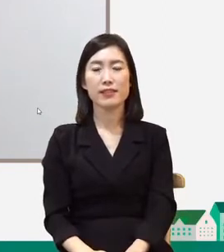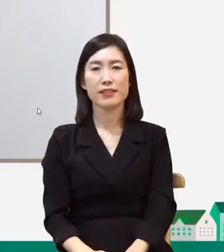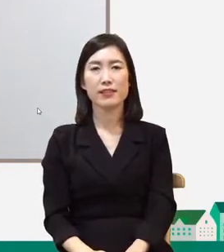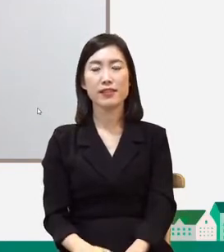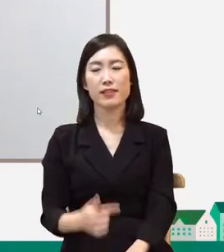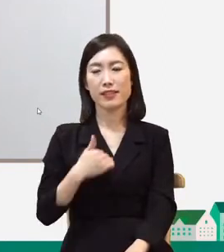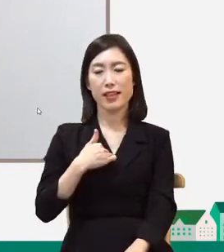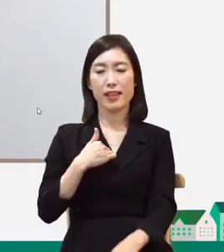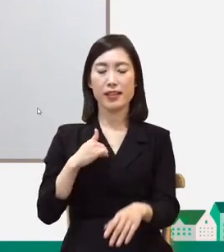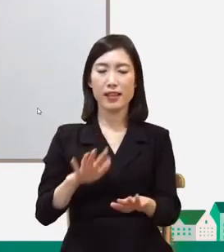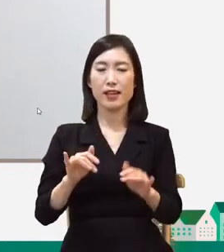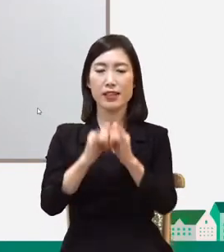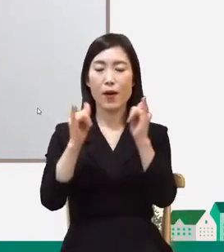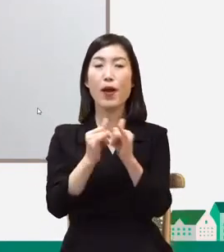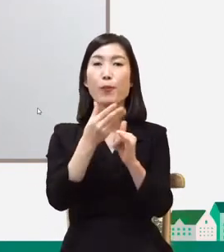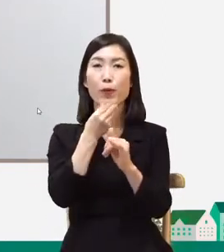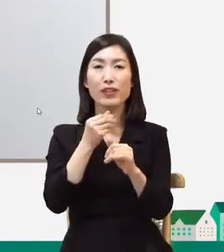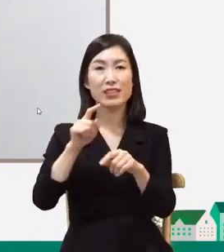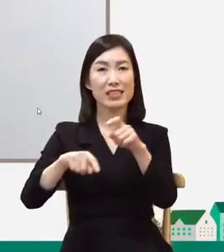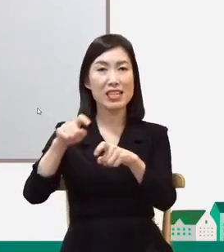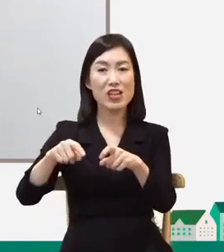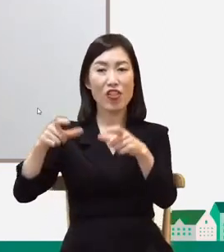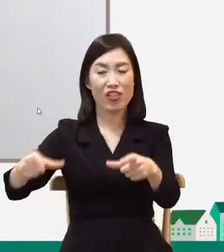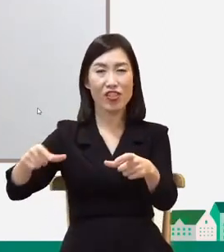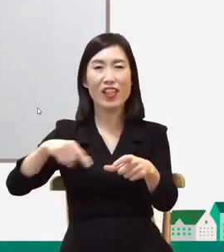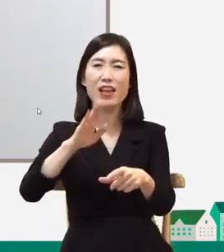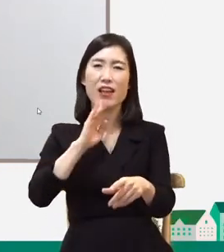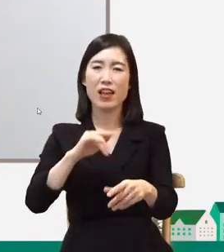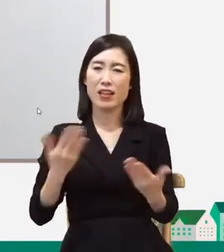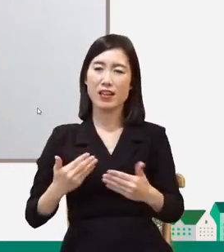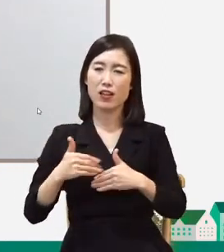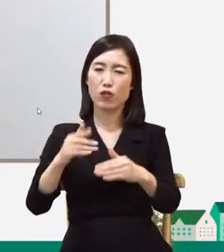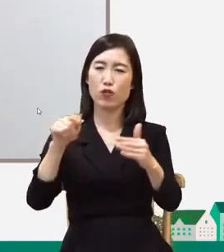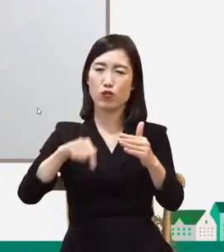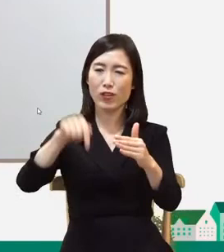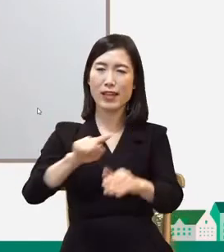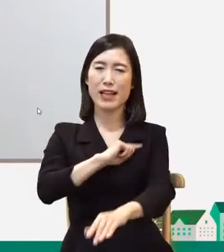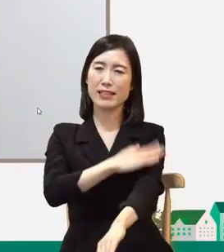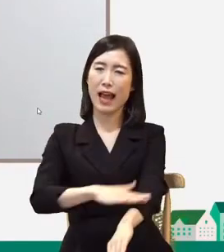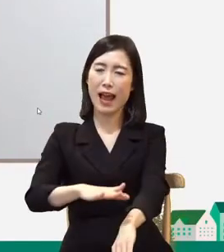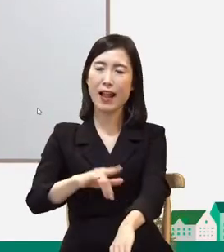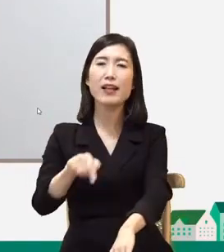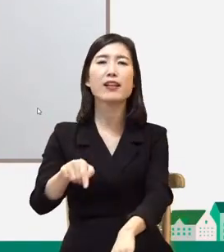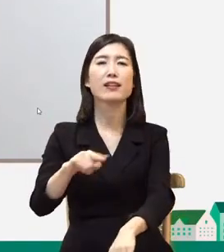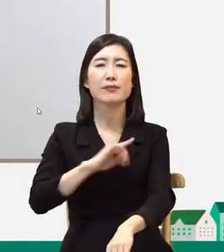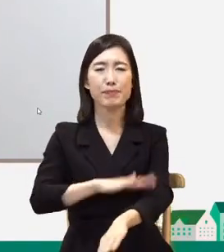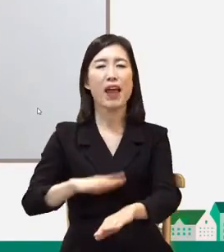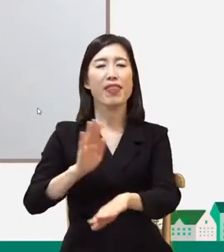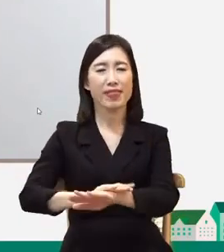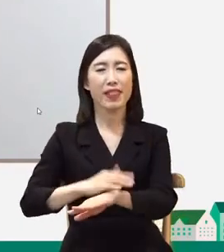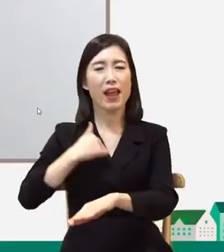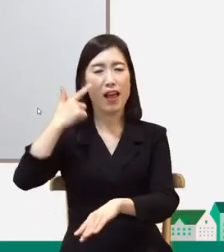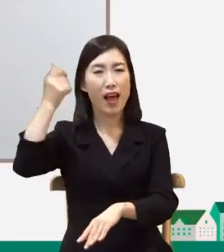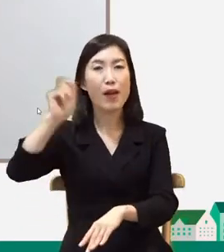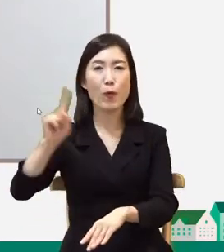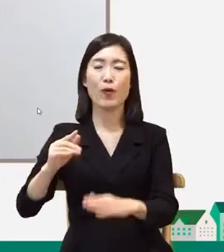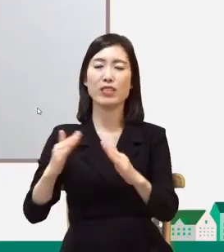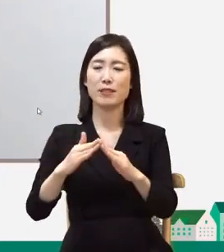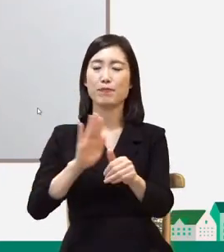제가 사회복지 실천 현장에서 제일 잘한 점이 있다면 지원주택을 시범사업을